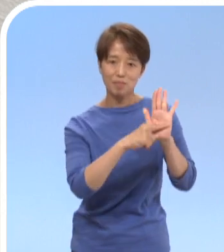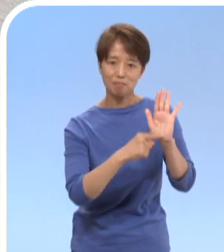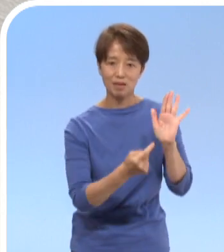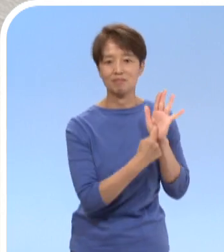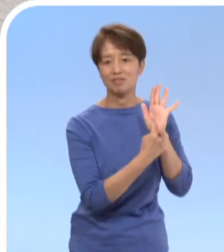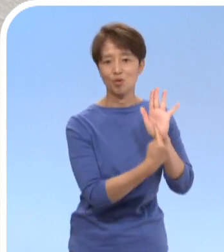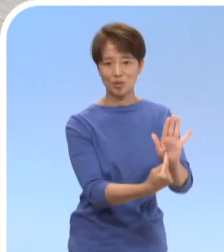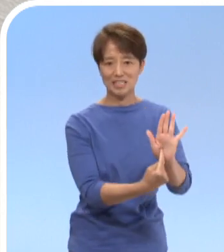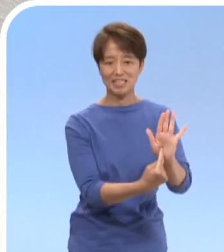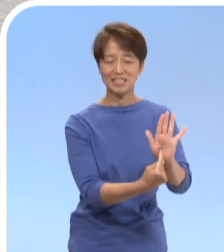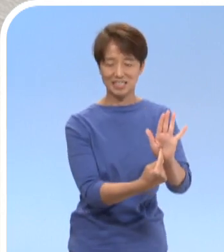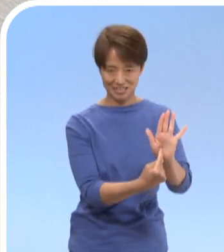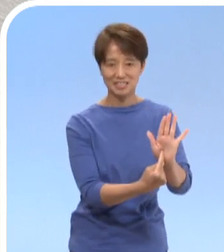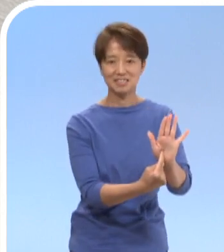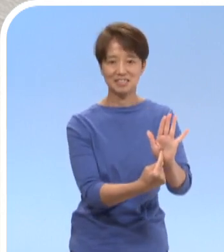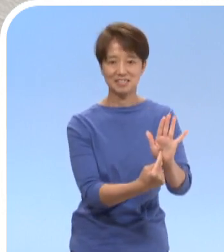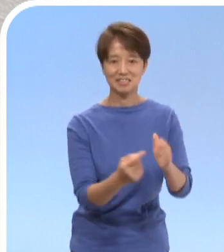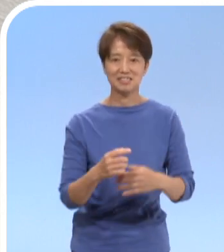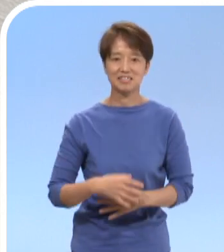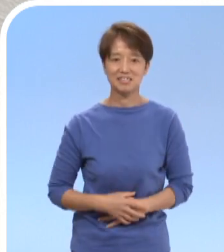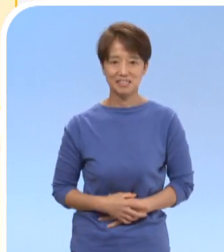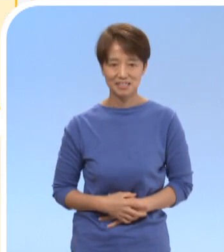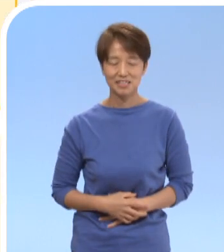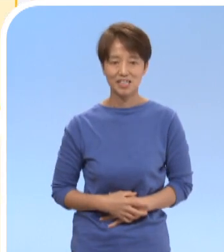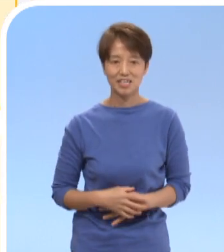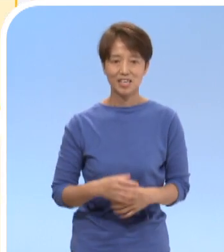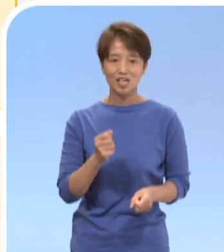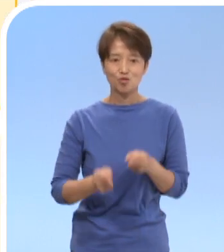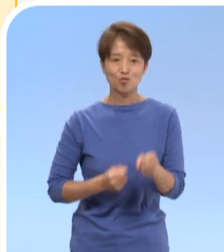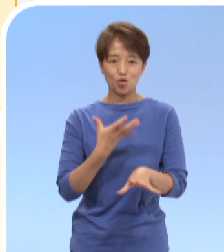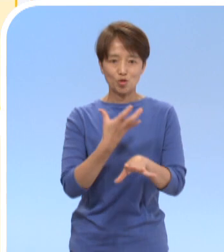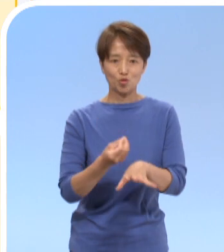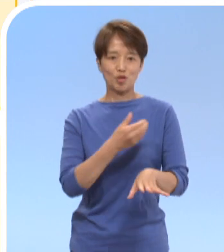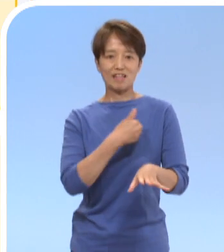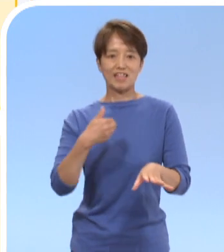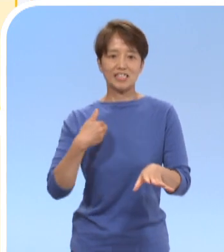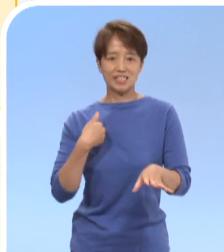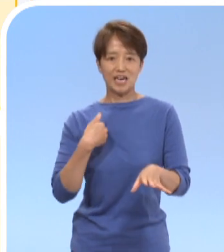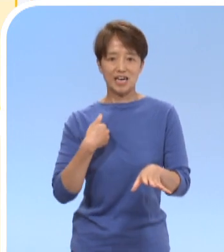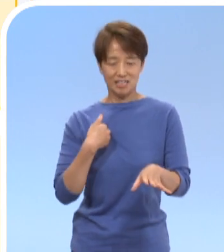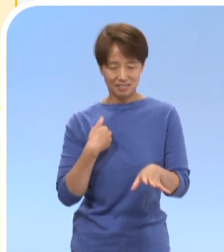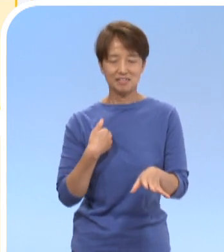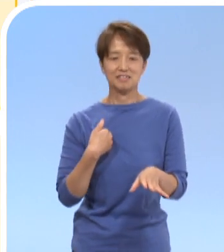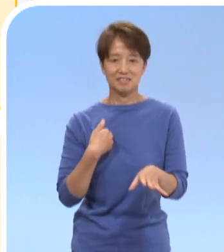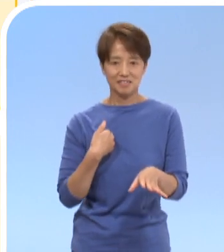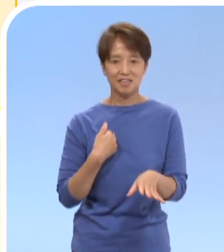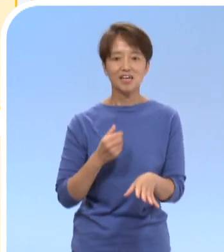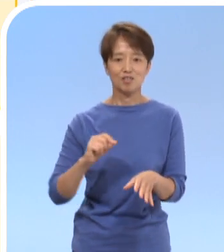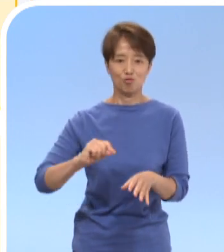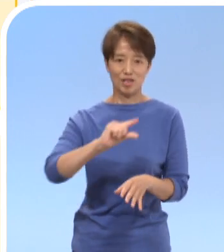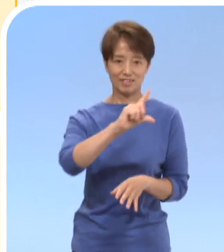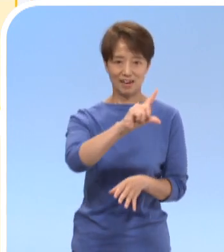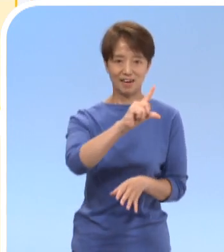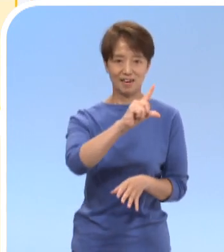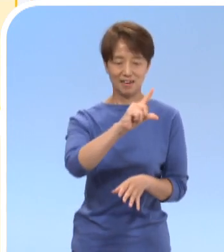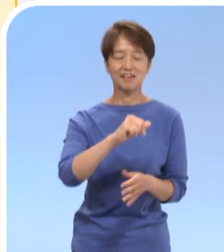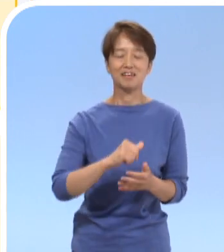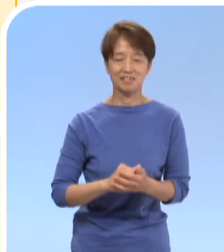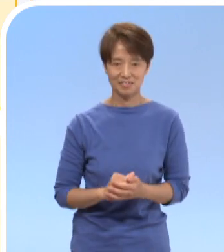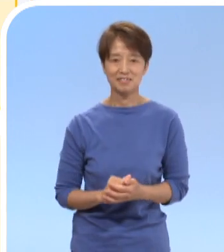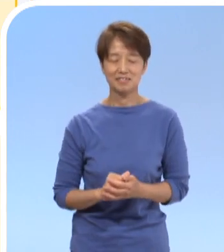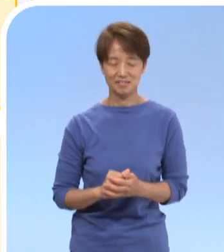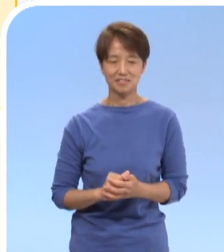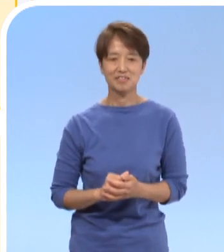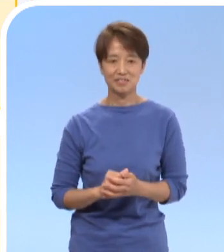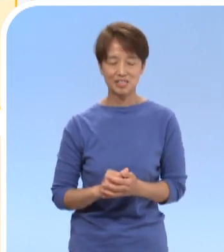ランキングで表示させるんです 。すごい。 運動習慣が出てきた社員が 7% 増えたよ